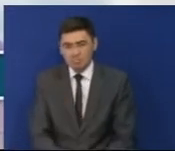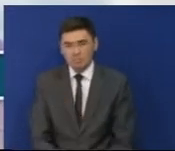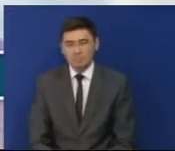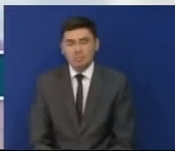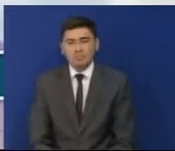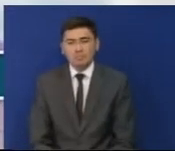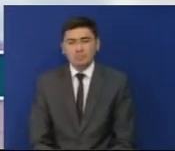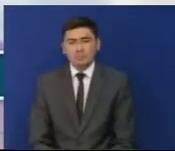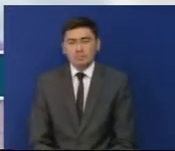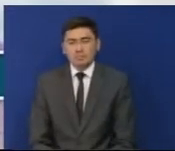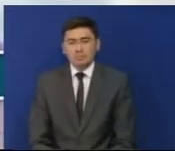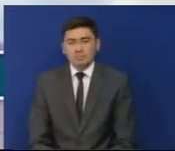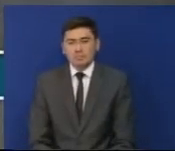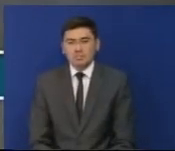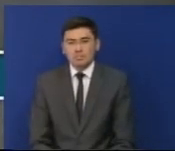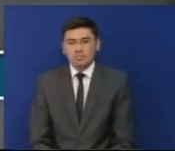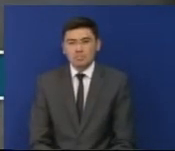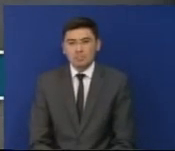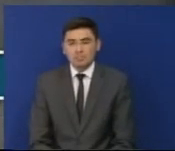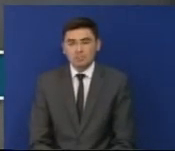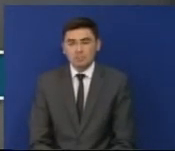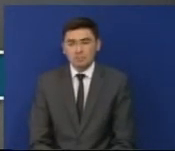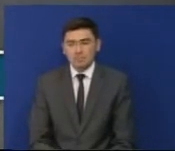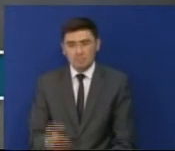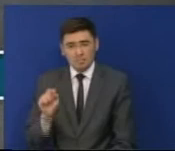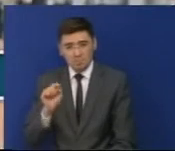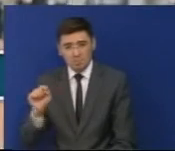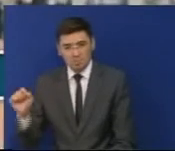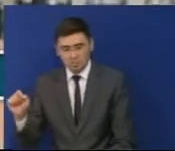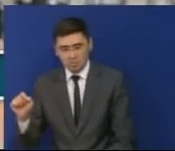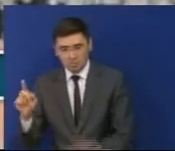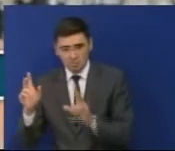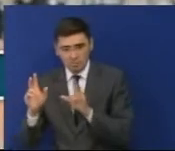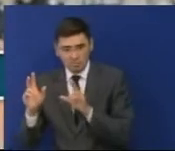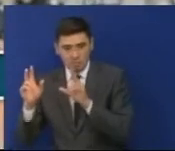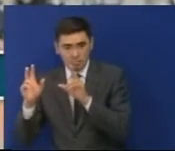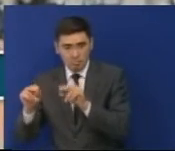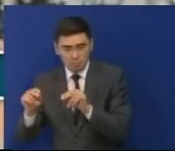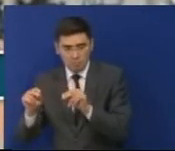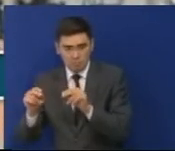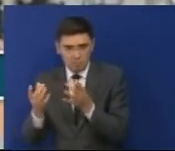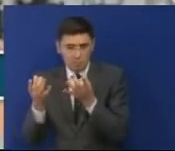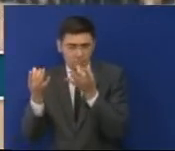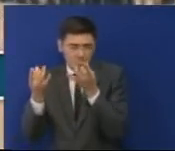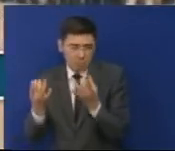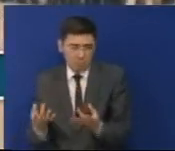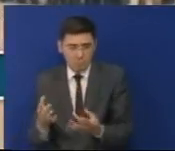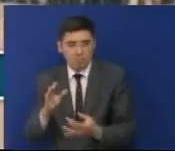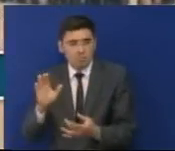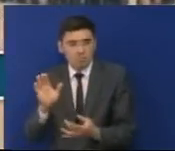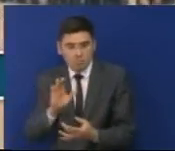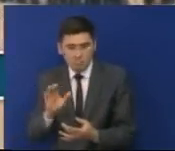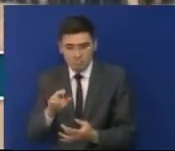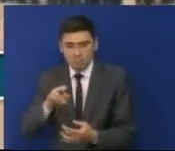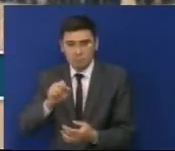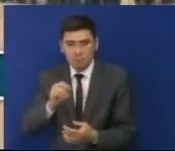ықыласпен тілектестігін білдіремін. Бұл салтанат түрде ант қабылдау, бұл жай іс-шара емес, бұл патриоттық акт. Ант қабылдадым деп